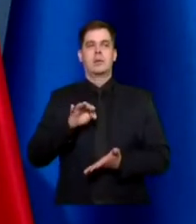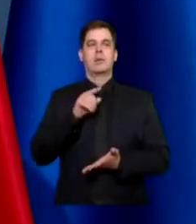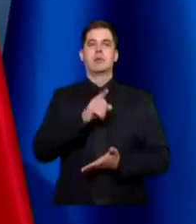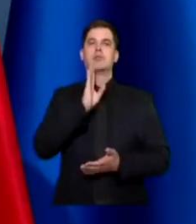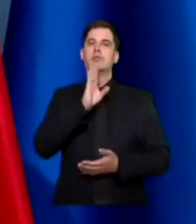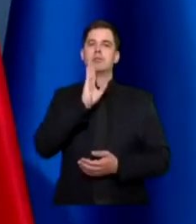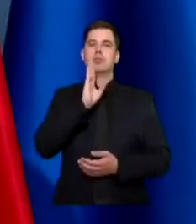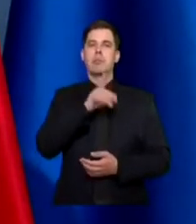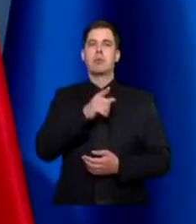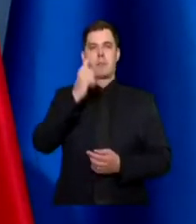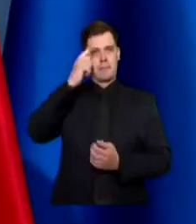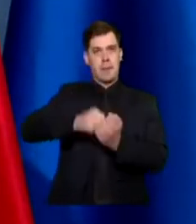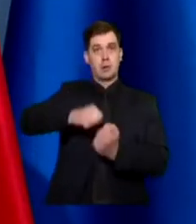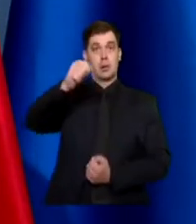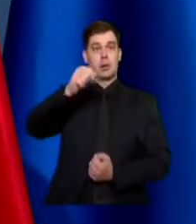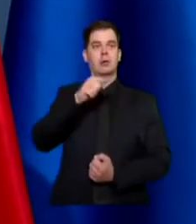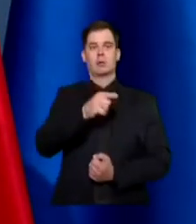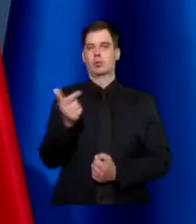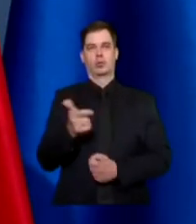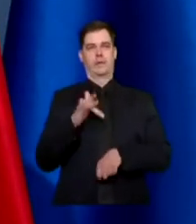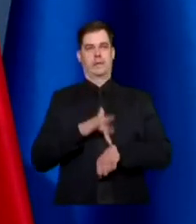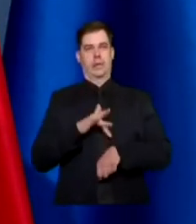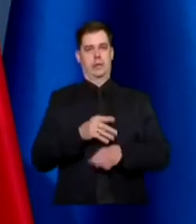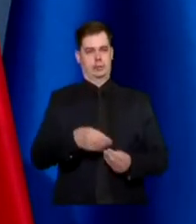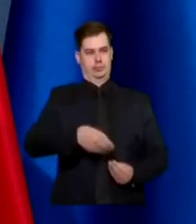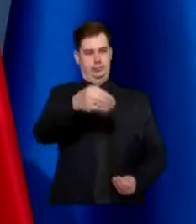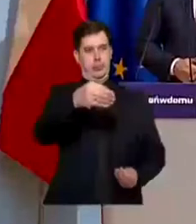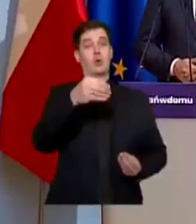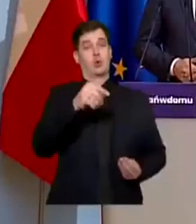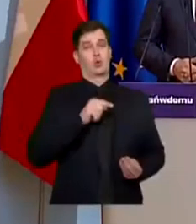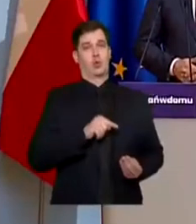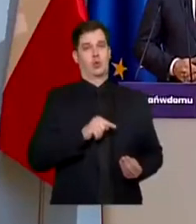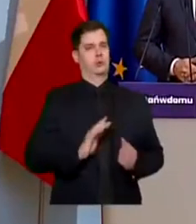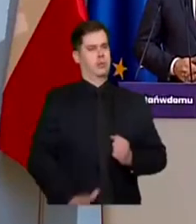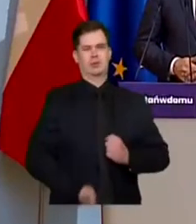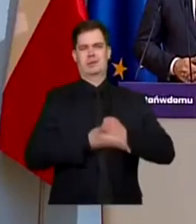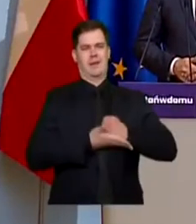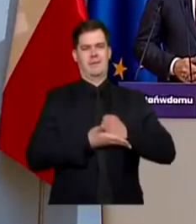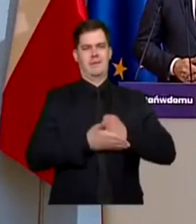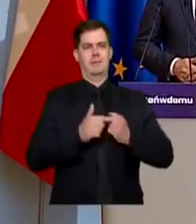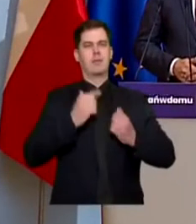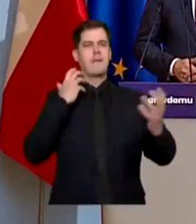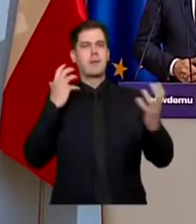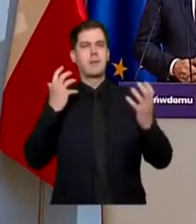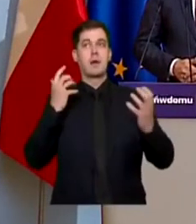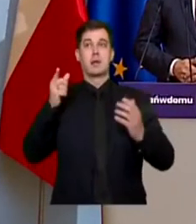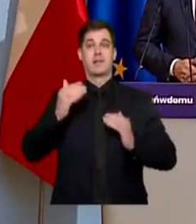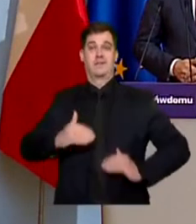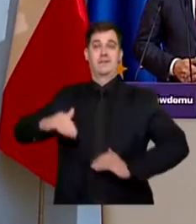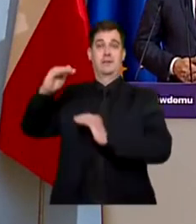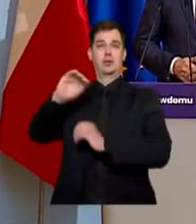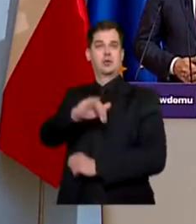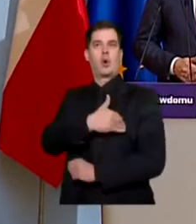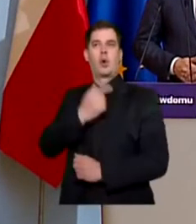podtrzymanie formy, że matura jest tym wyznacznikiem jakościowym, jest takim bardzo ważnym sygnałem dla wyższych